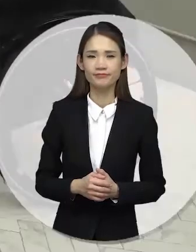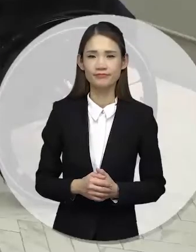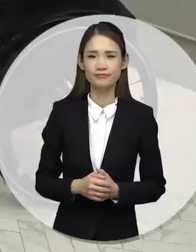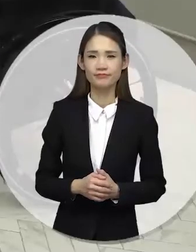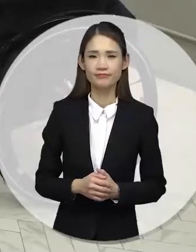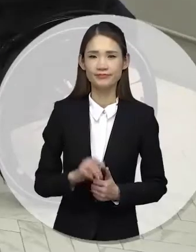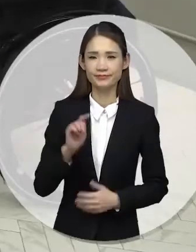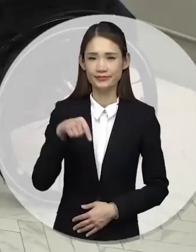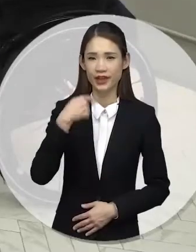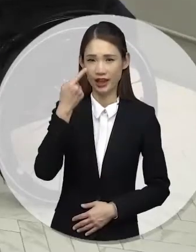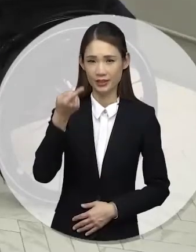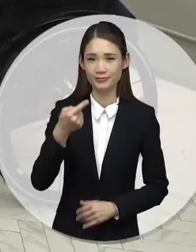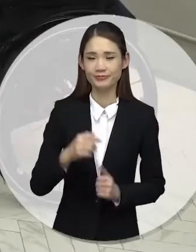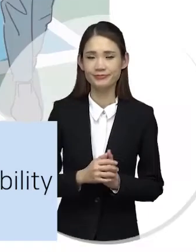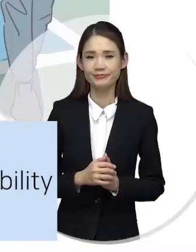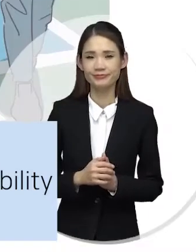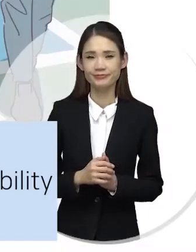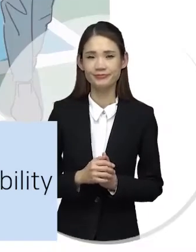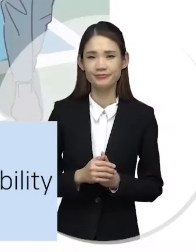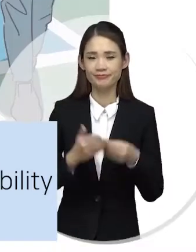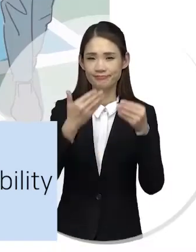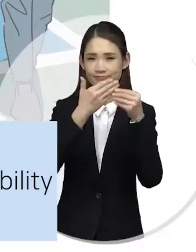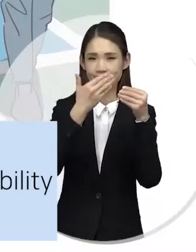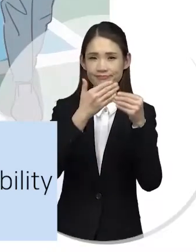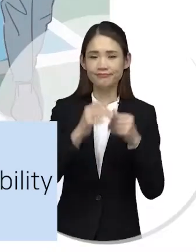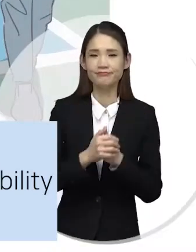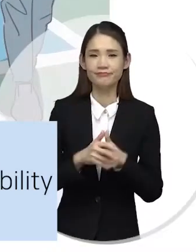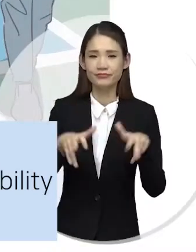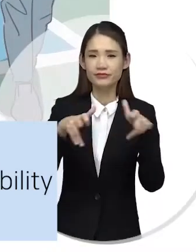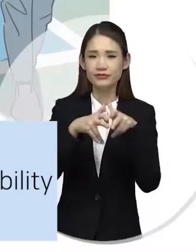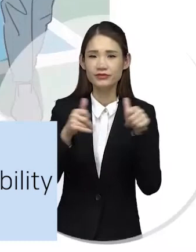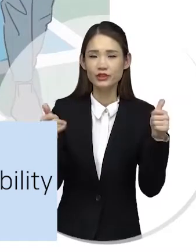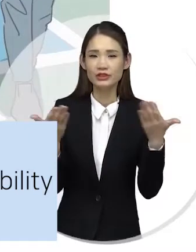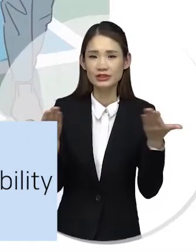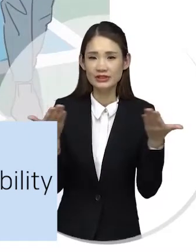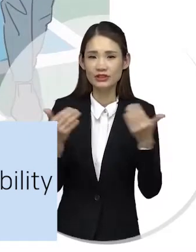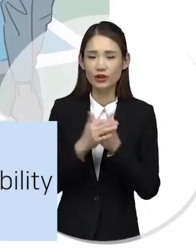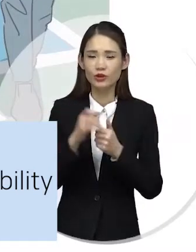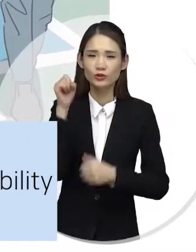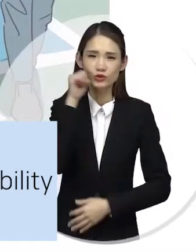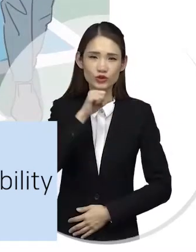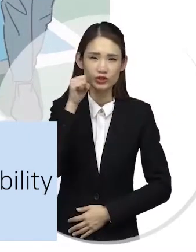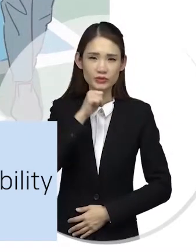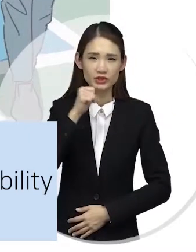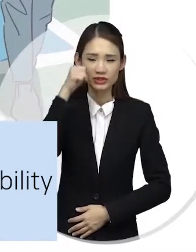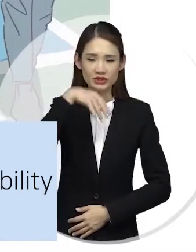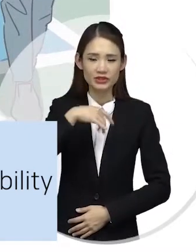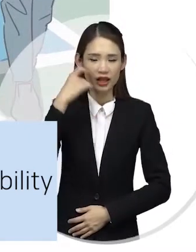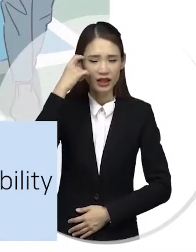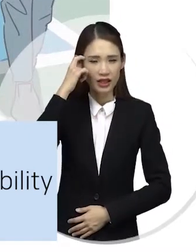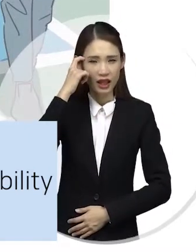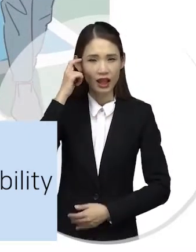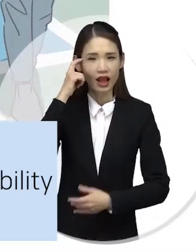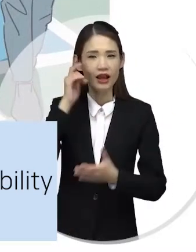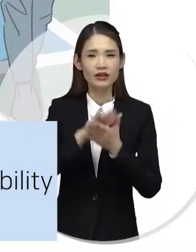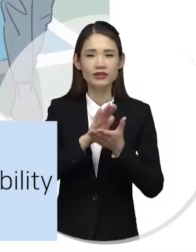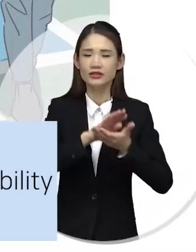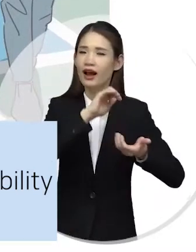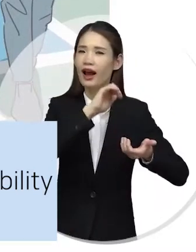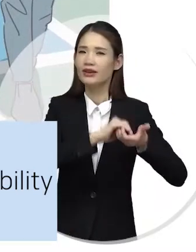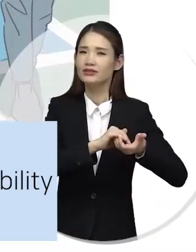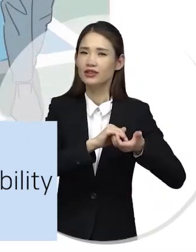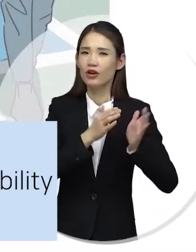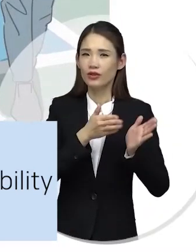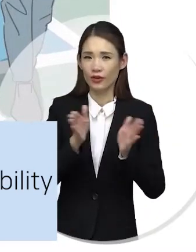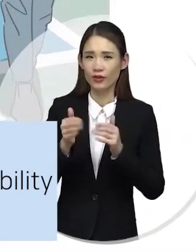자, 그럼 다음으로 한번 넘어가 볼게요. 9번. 장애인의 직업이나 취미를 주관적으로 판단하여 한정짓는